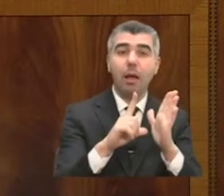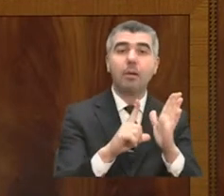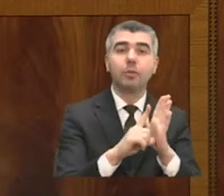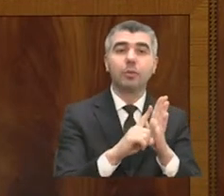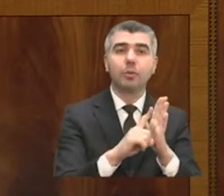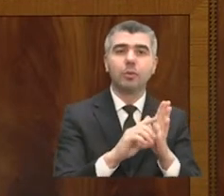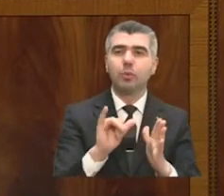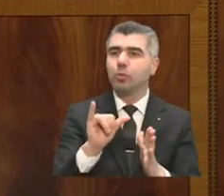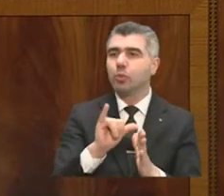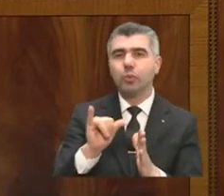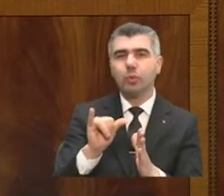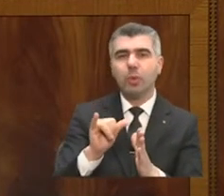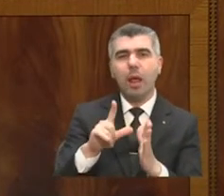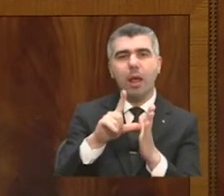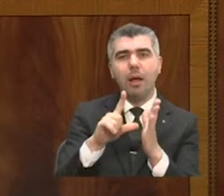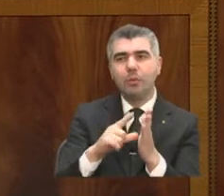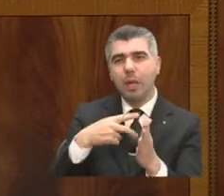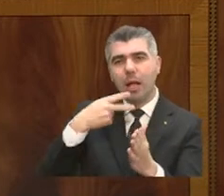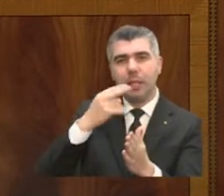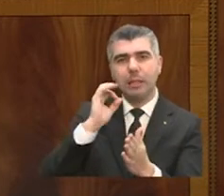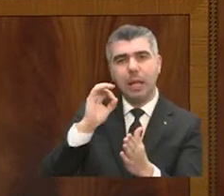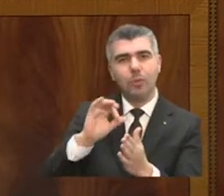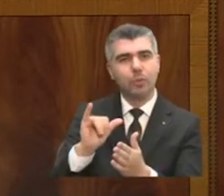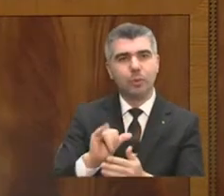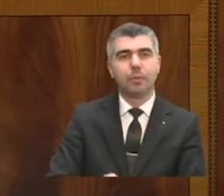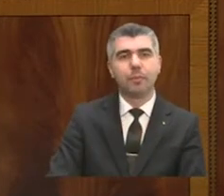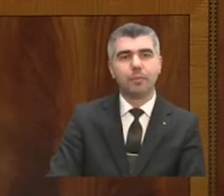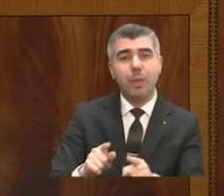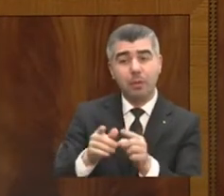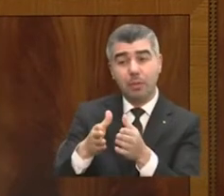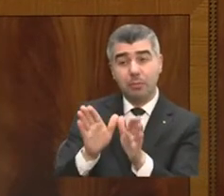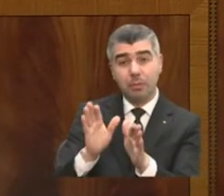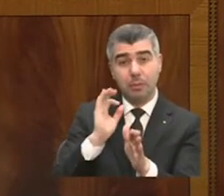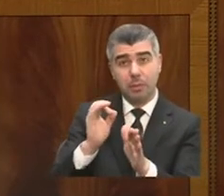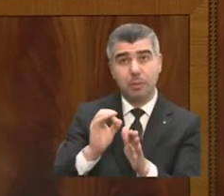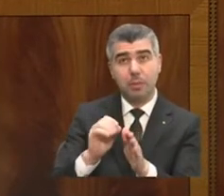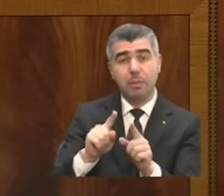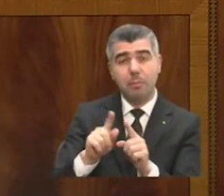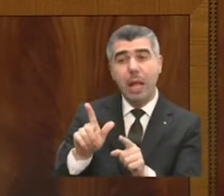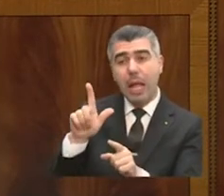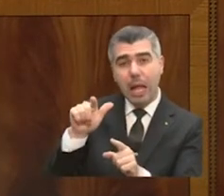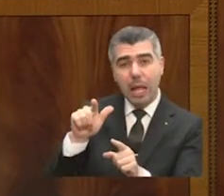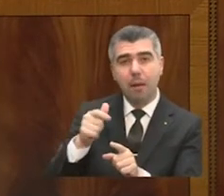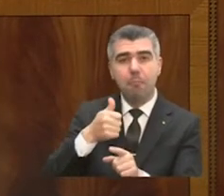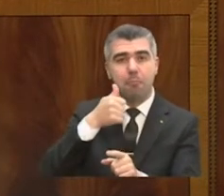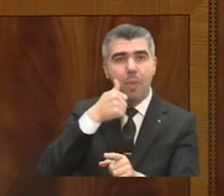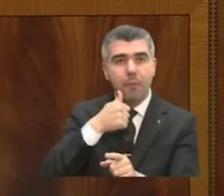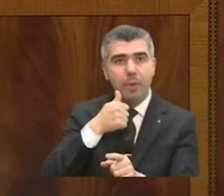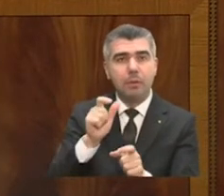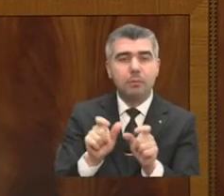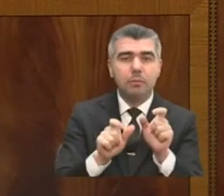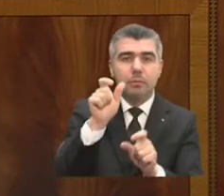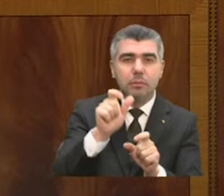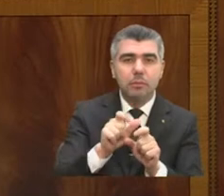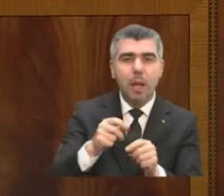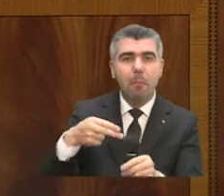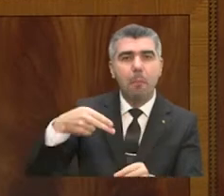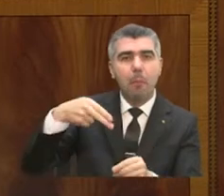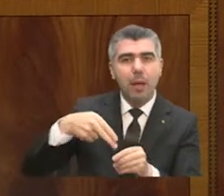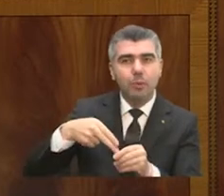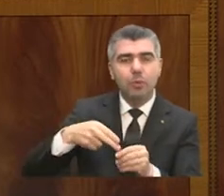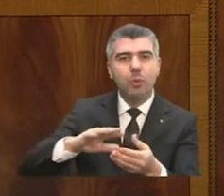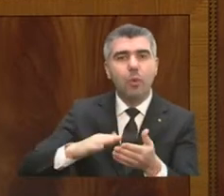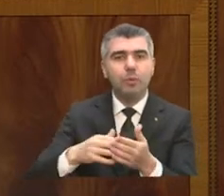reconnus par les Nations Unies. Alors de quel droit vous parlez? Vous avez ouvert